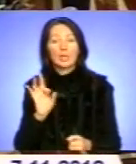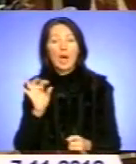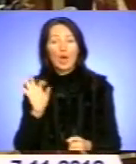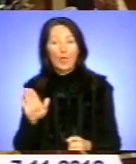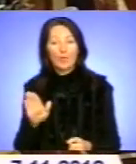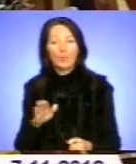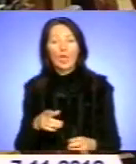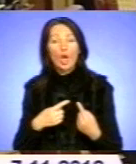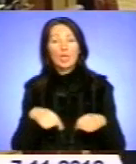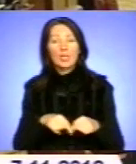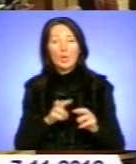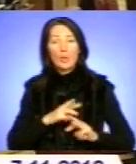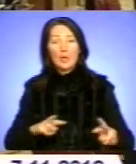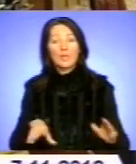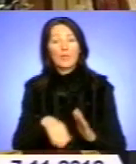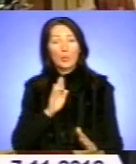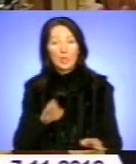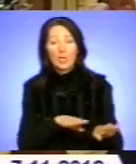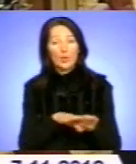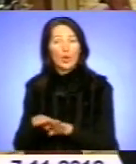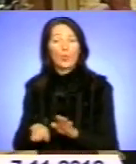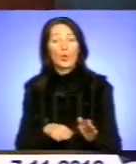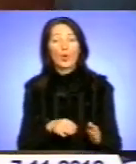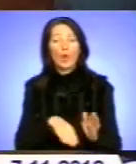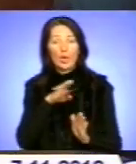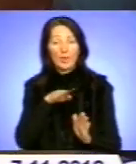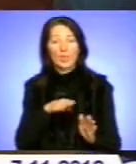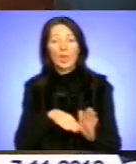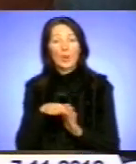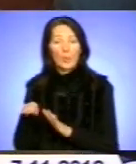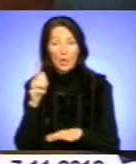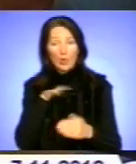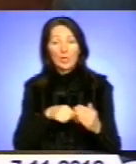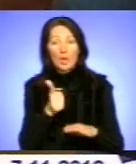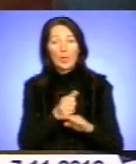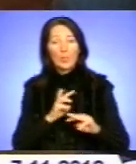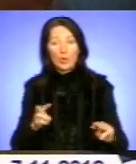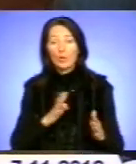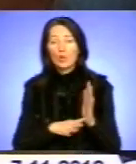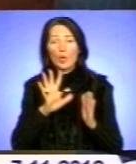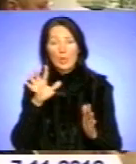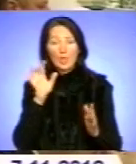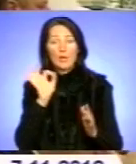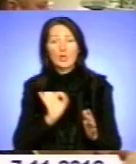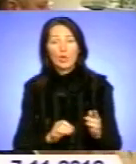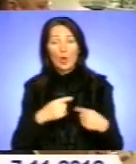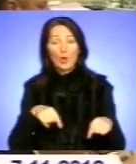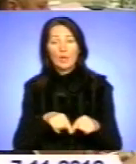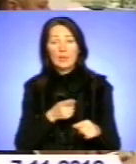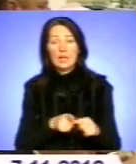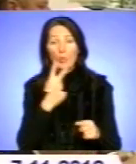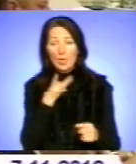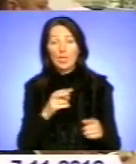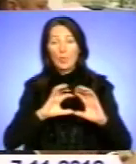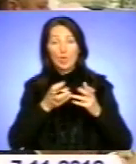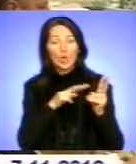Організація парламентських виборів була на високому рівні, переконує прем'єр Микола Азаров. За його словами, у 95% округів це побачили і міжнародні